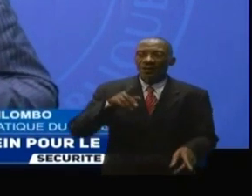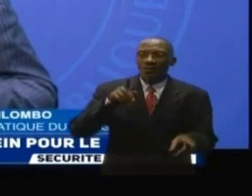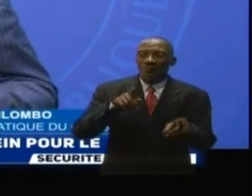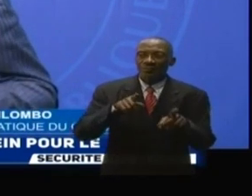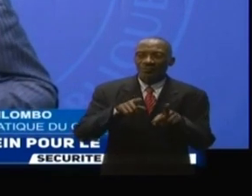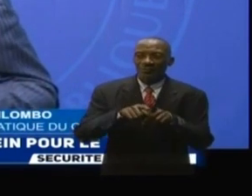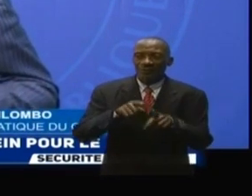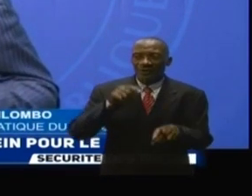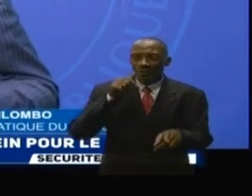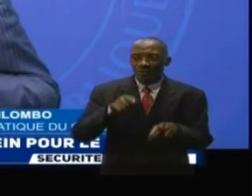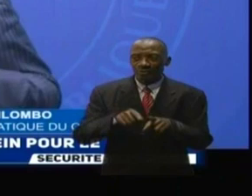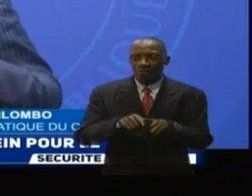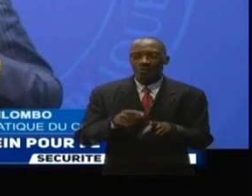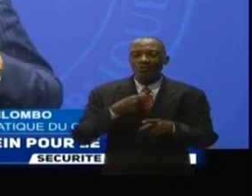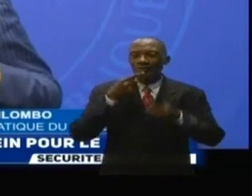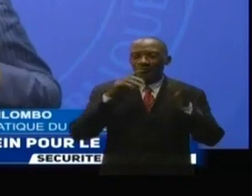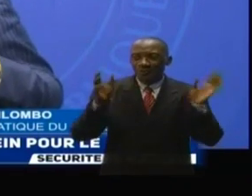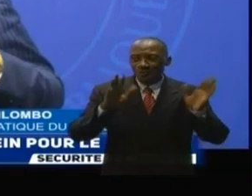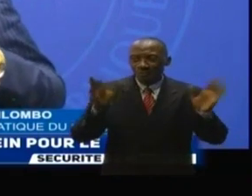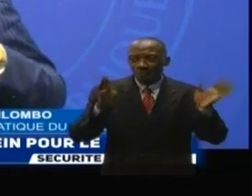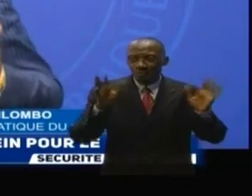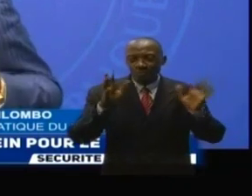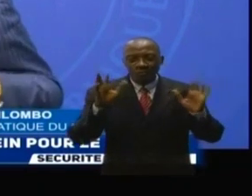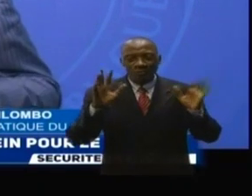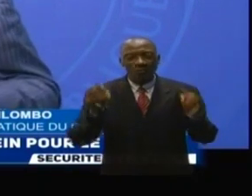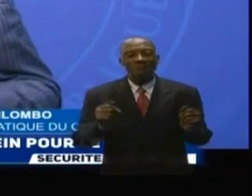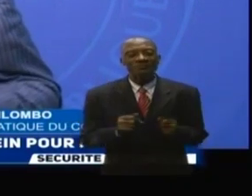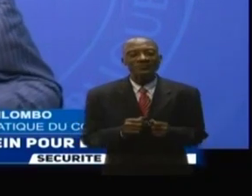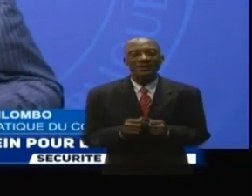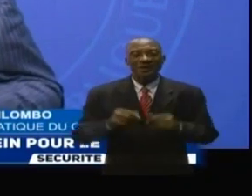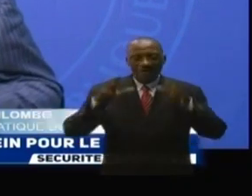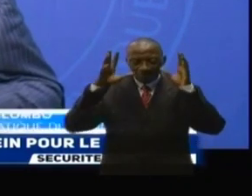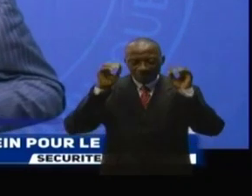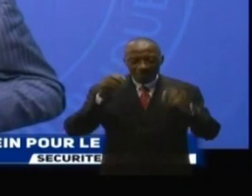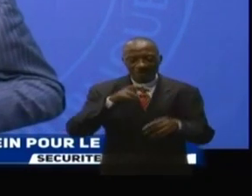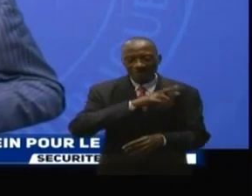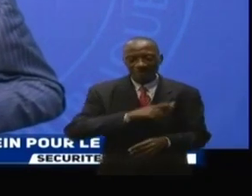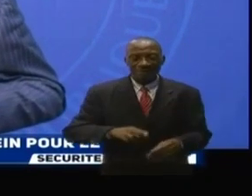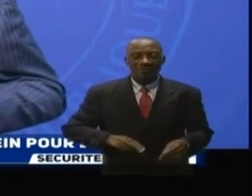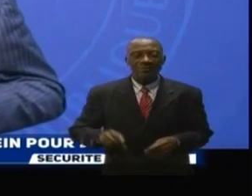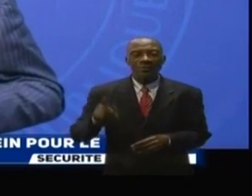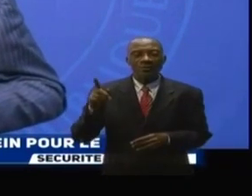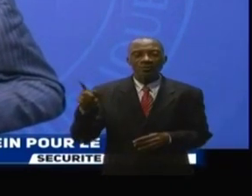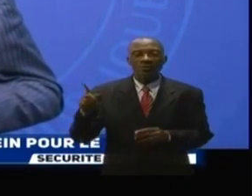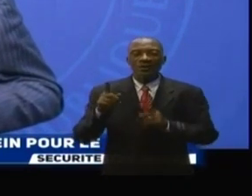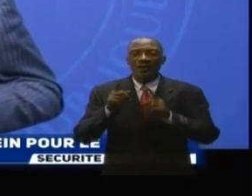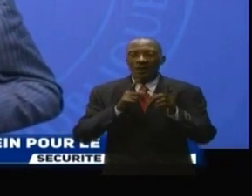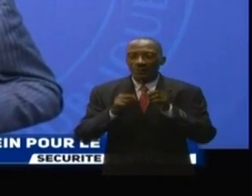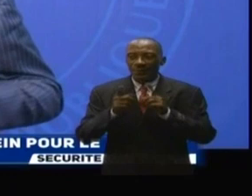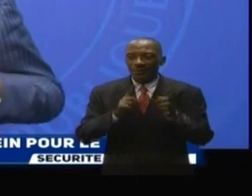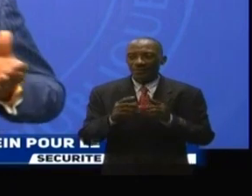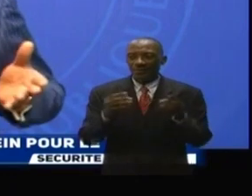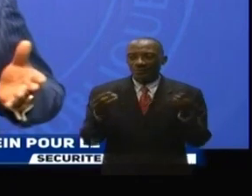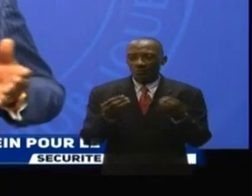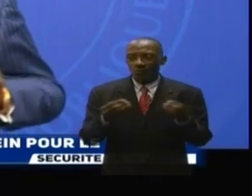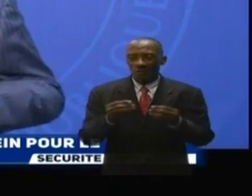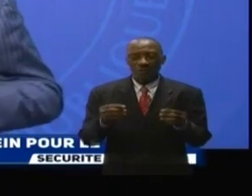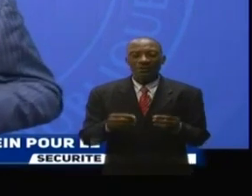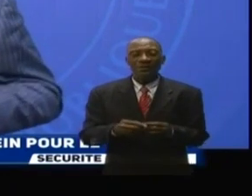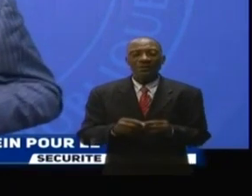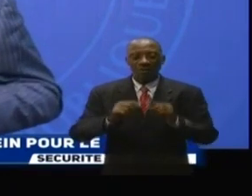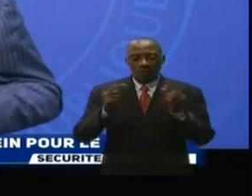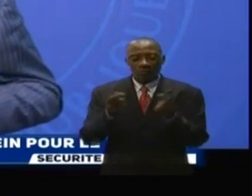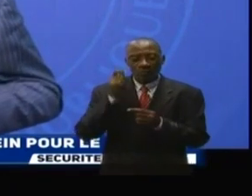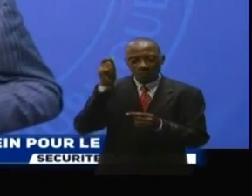à amortir, se sont ajoutées les menaces persistantes à notre intégrité territoriale et à la sécurité de